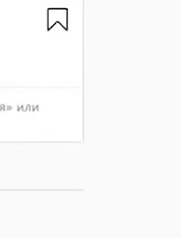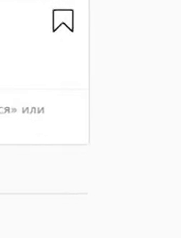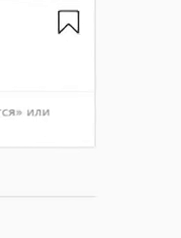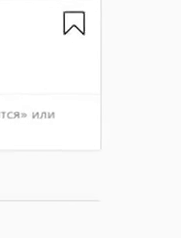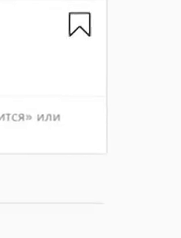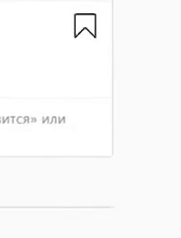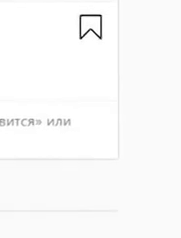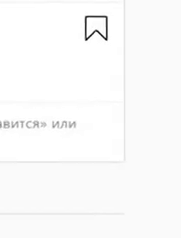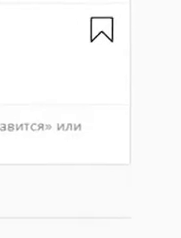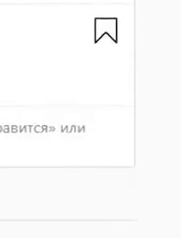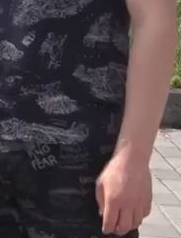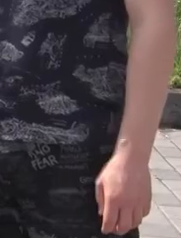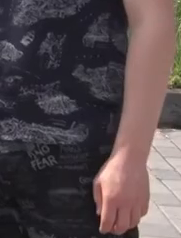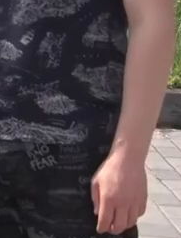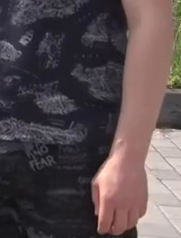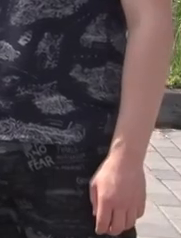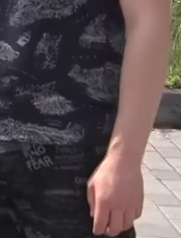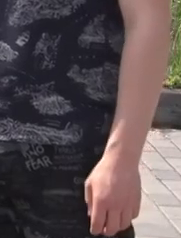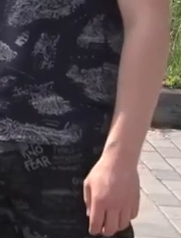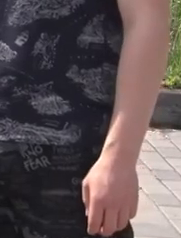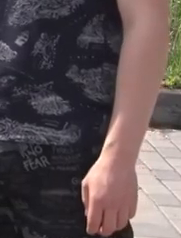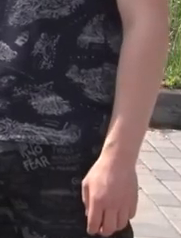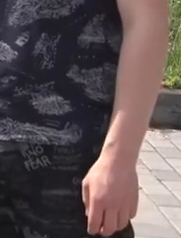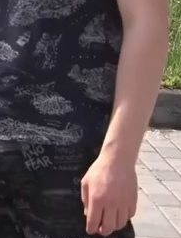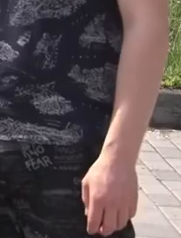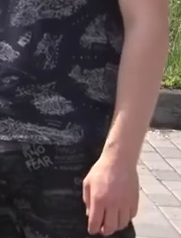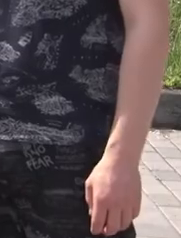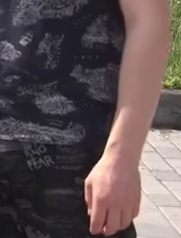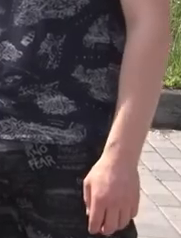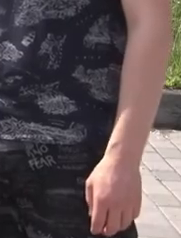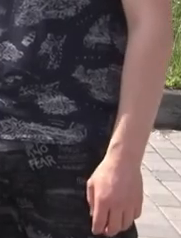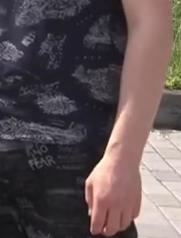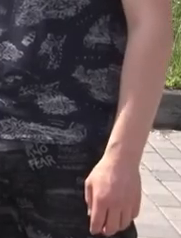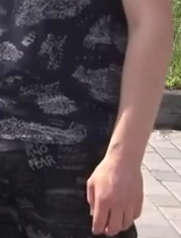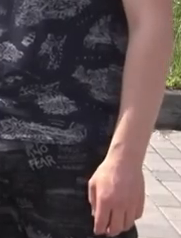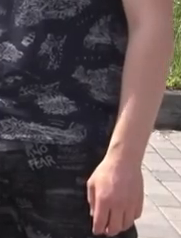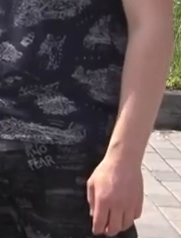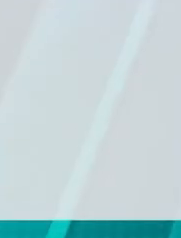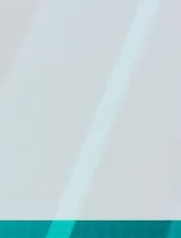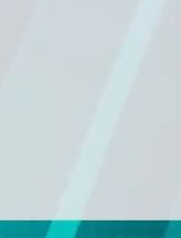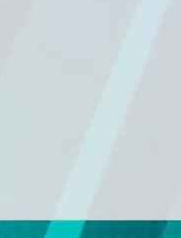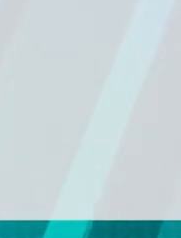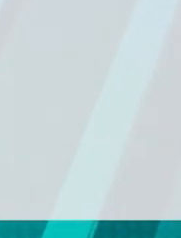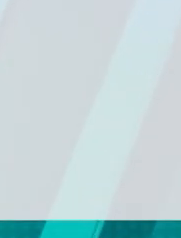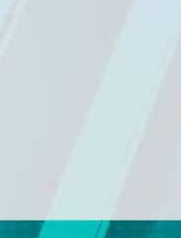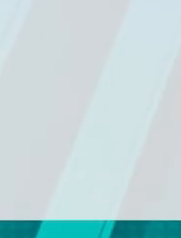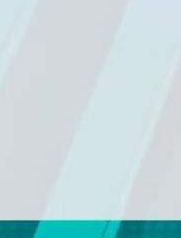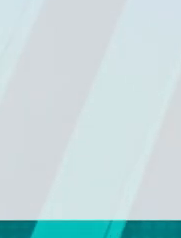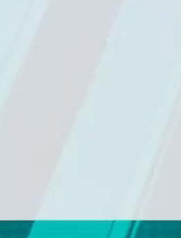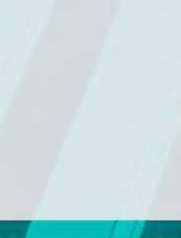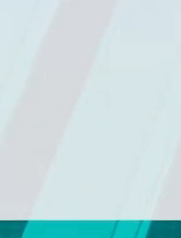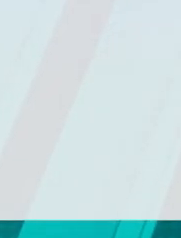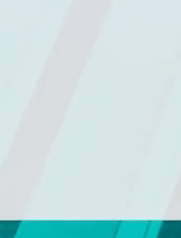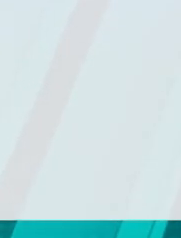естафету колегам із Дніпро ТВ. Приєднуйтесь до флешмобу «Біжу заради Аліси». Вікторія Вахрушина,